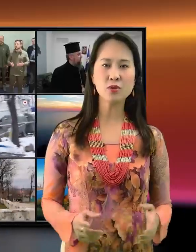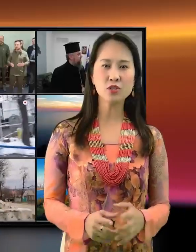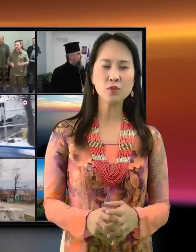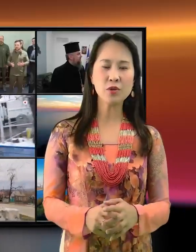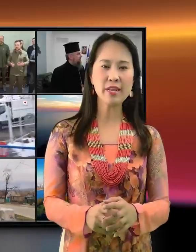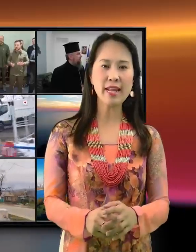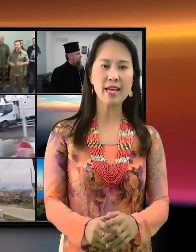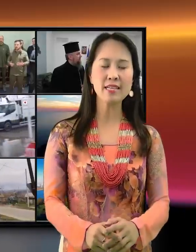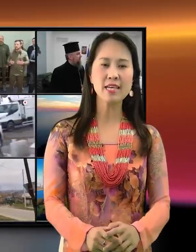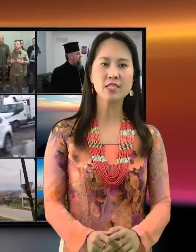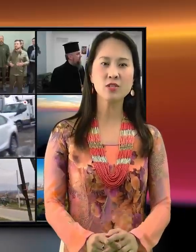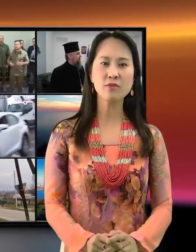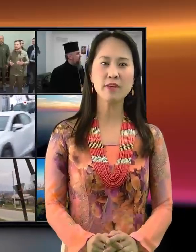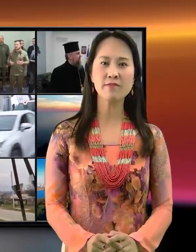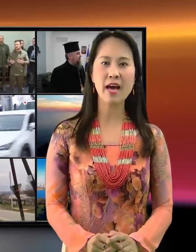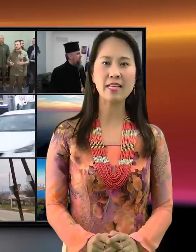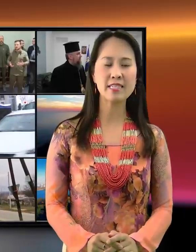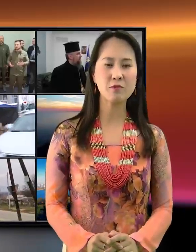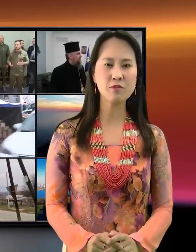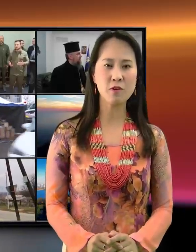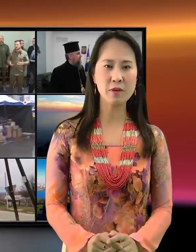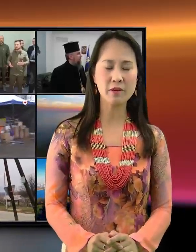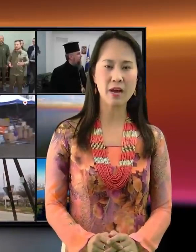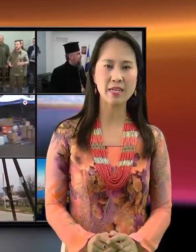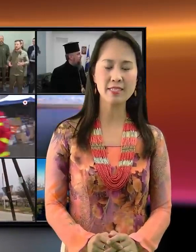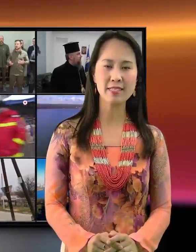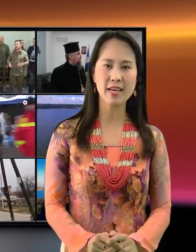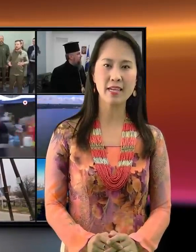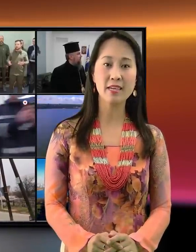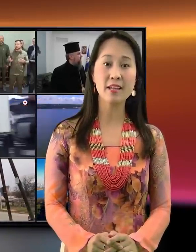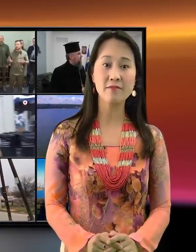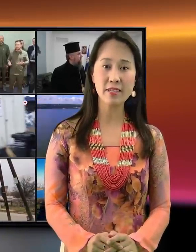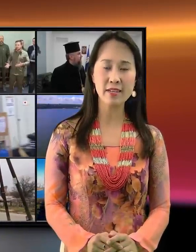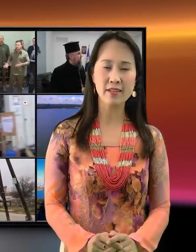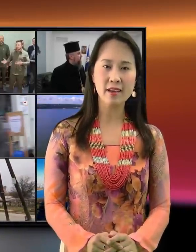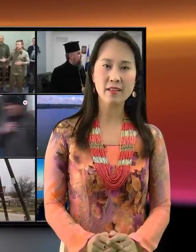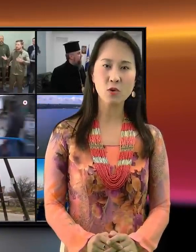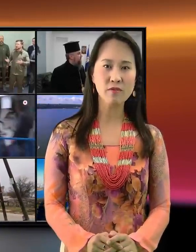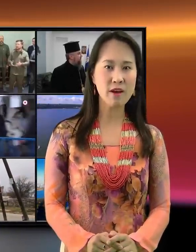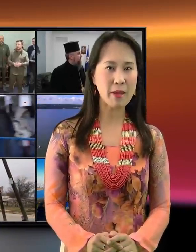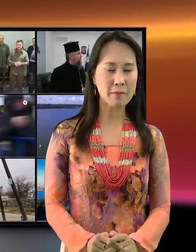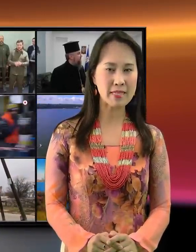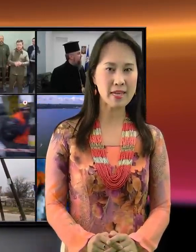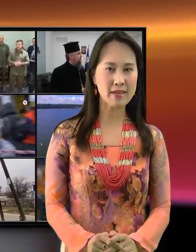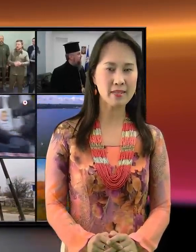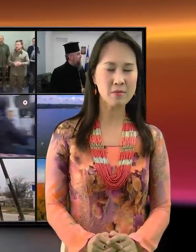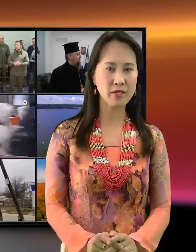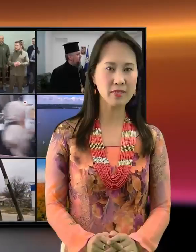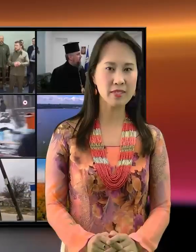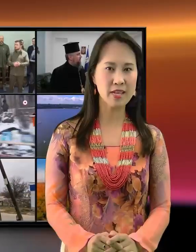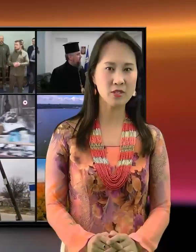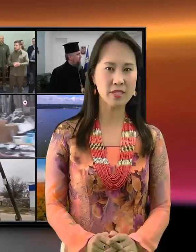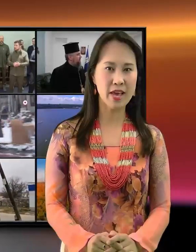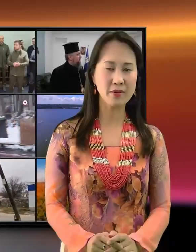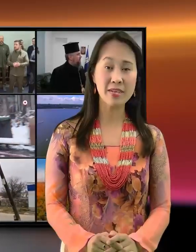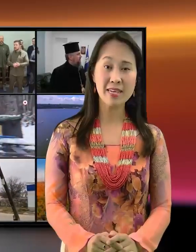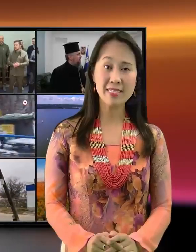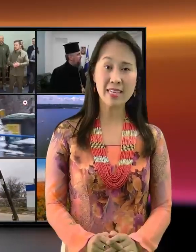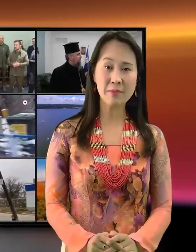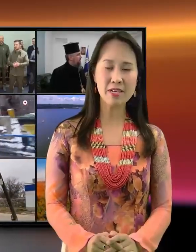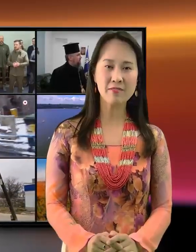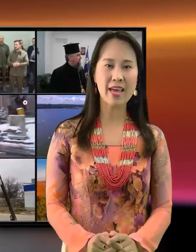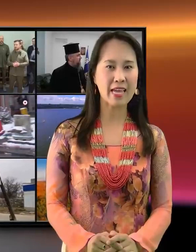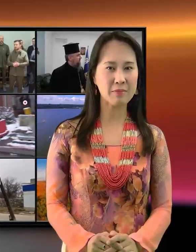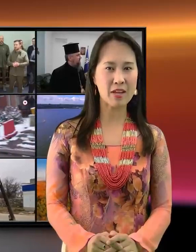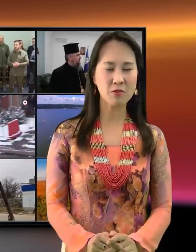Chương trình của chúng tôi đến đây là hết. Xin quý vị và anh chị em giúp phổ biến rộp rãi chương trình này đến với gia đình, thân quyến và bạn bè xa cần như một cách thức để truyền giáo.